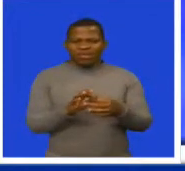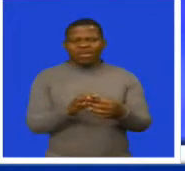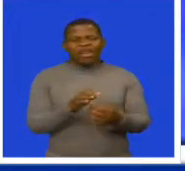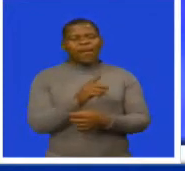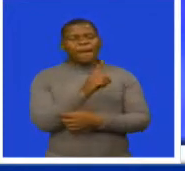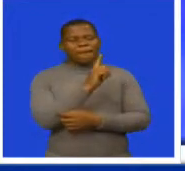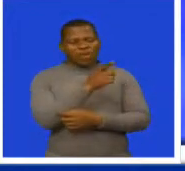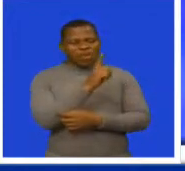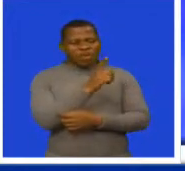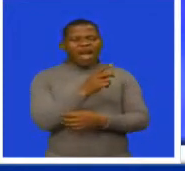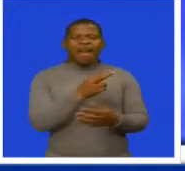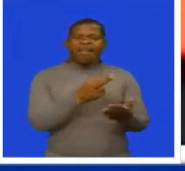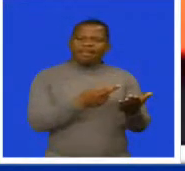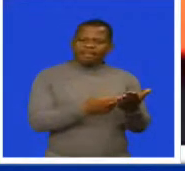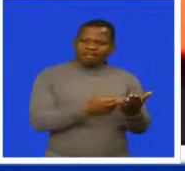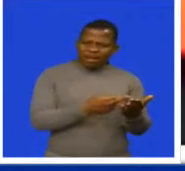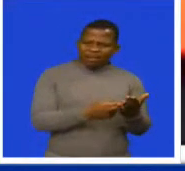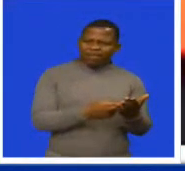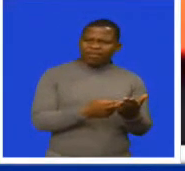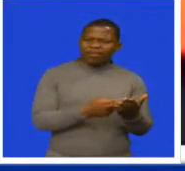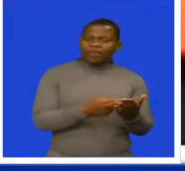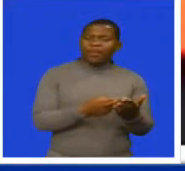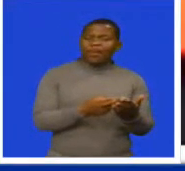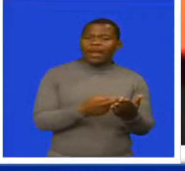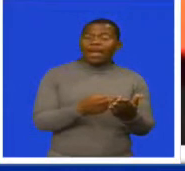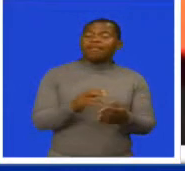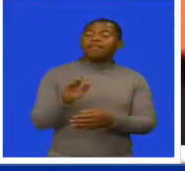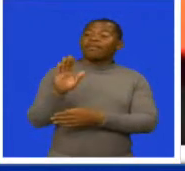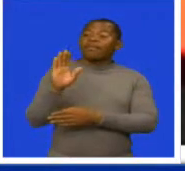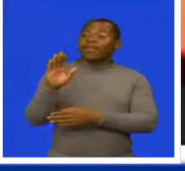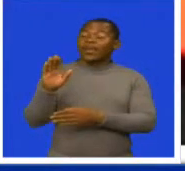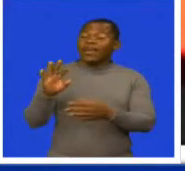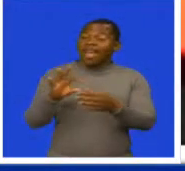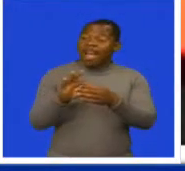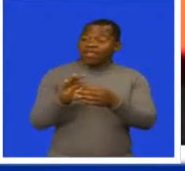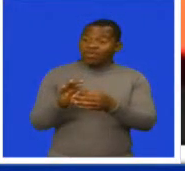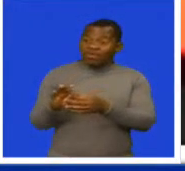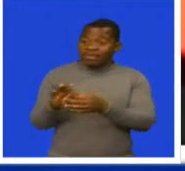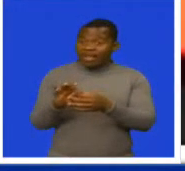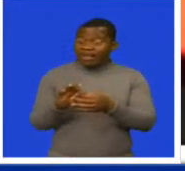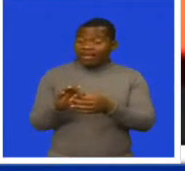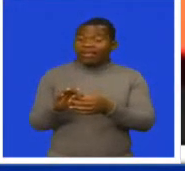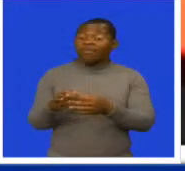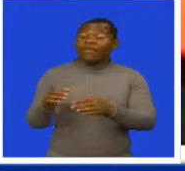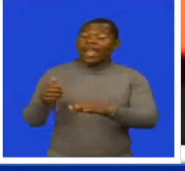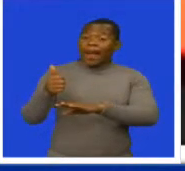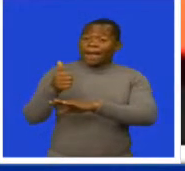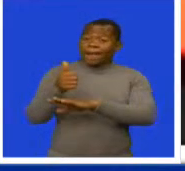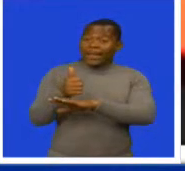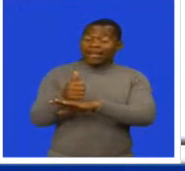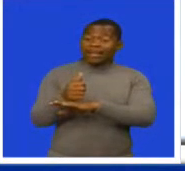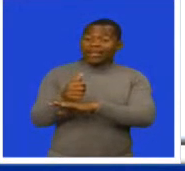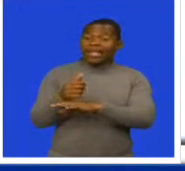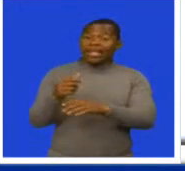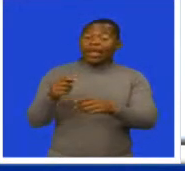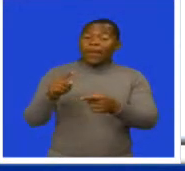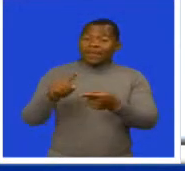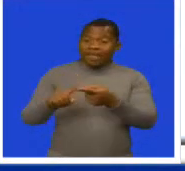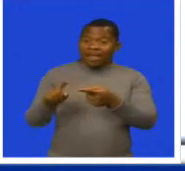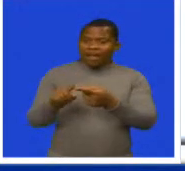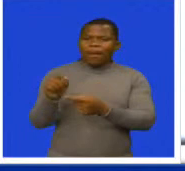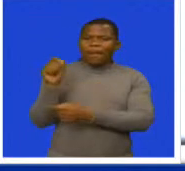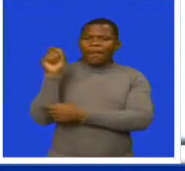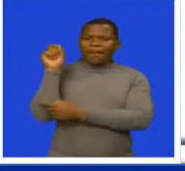yakhe le yabe seyadisa inhlangano lengamele imidlalo yemadathi. Kyle-ke uwavumile onke lamacala labekwe wona lekathi